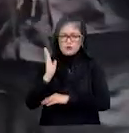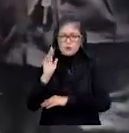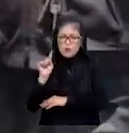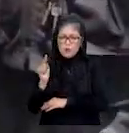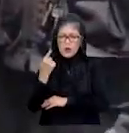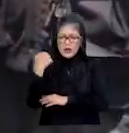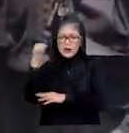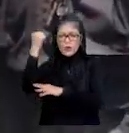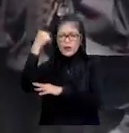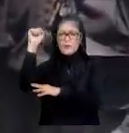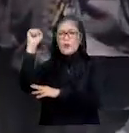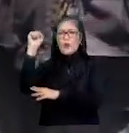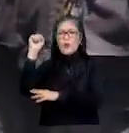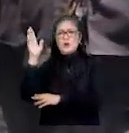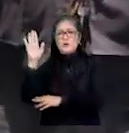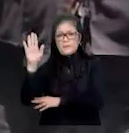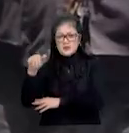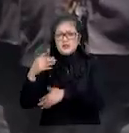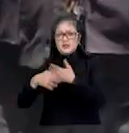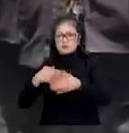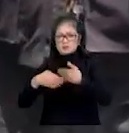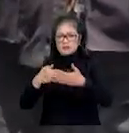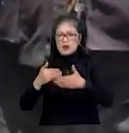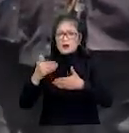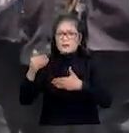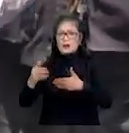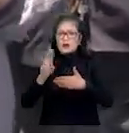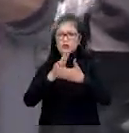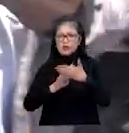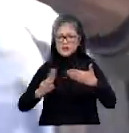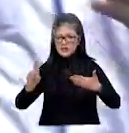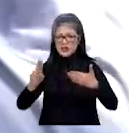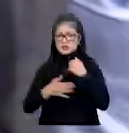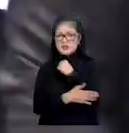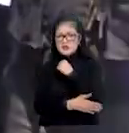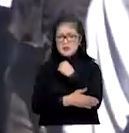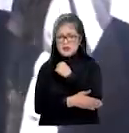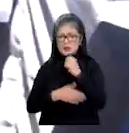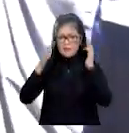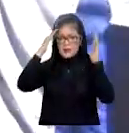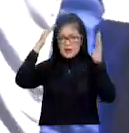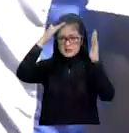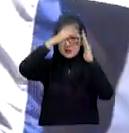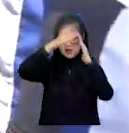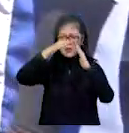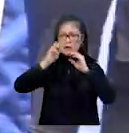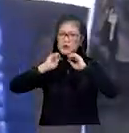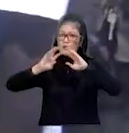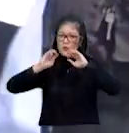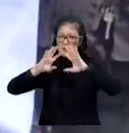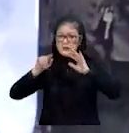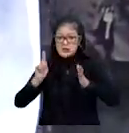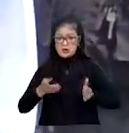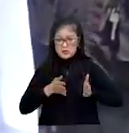demonstrasi masih terus dilakukan di depan kampus Universitas Negeri Makassar, bahkan aksi penutupan jalan dan